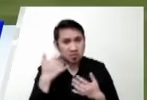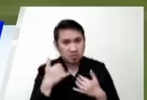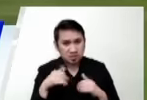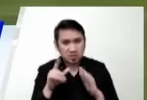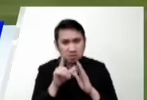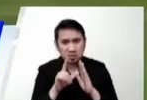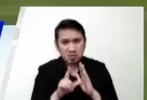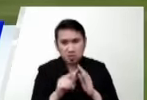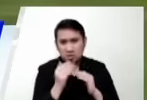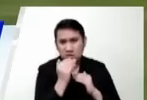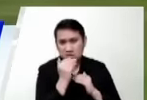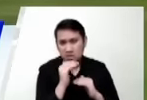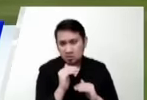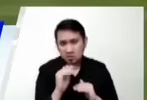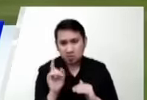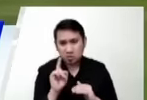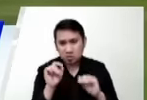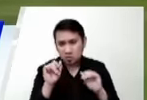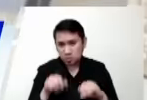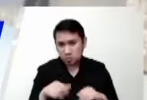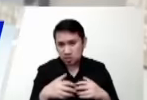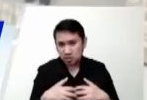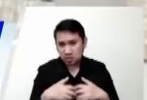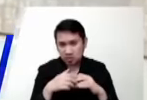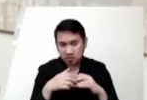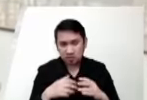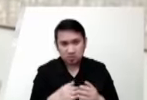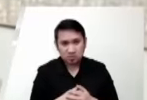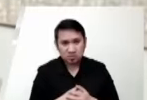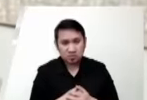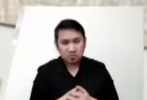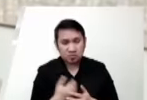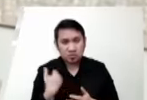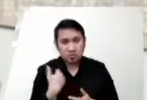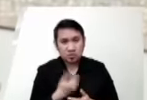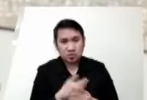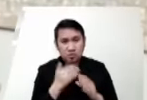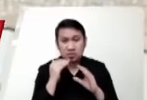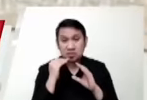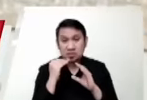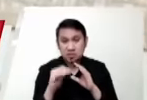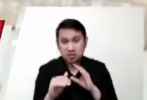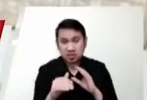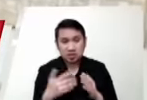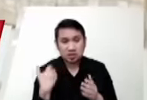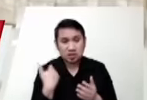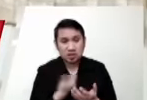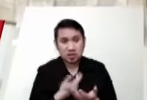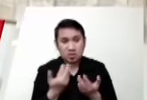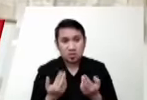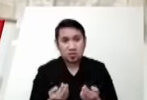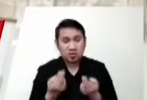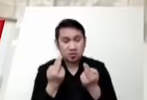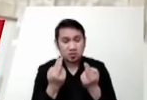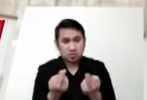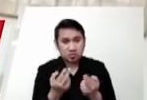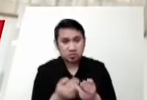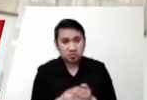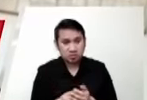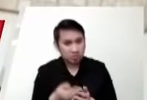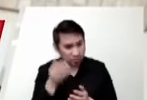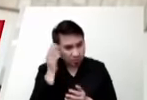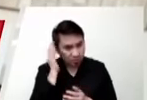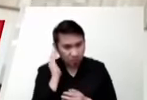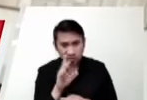kung ano ang pwedeng itayo dito. We have already sent our recommendations and requests to the